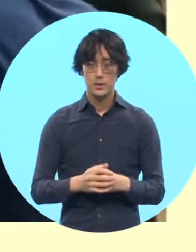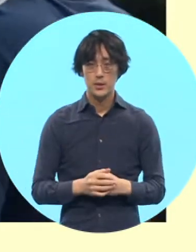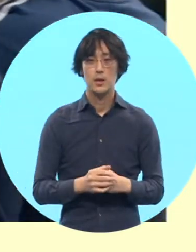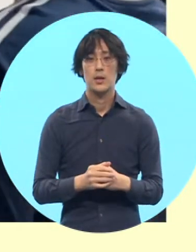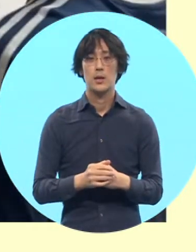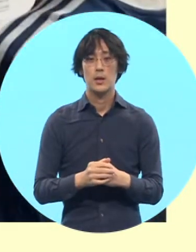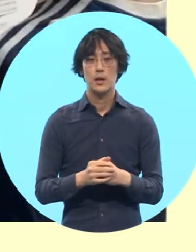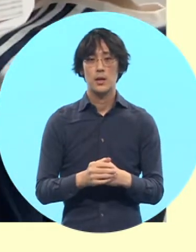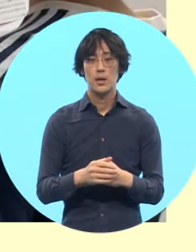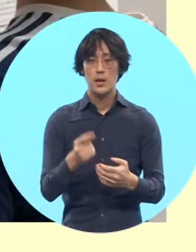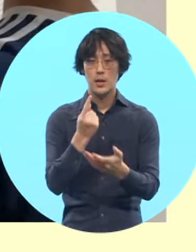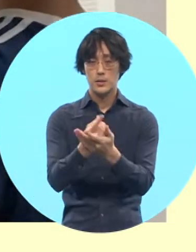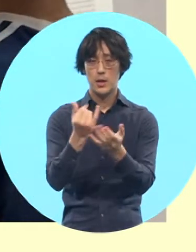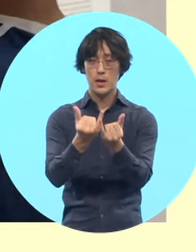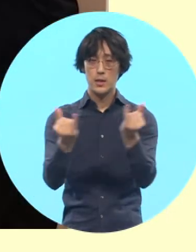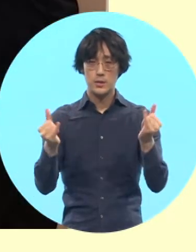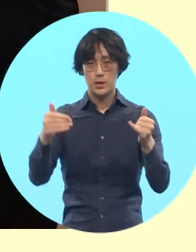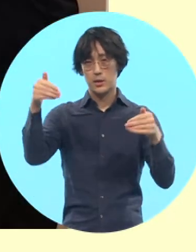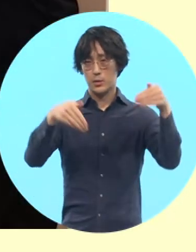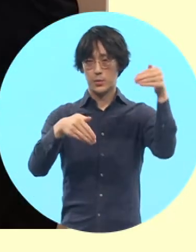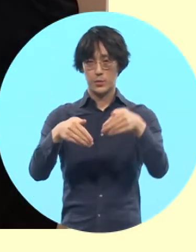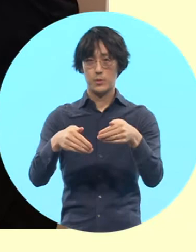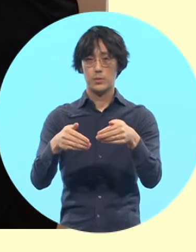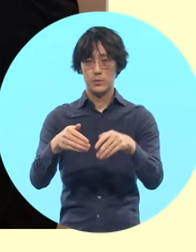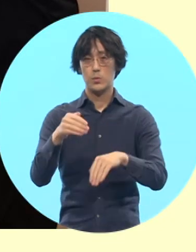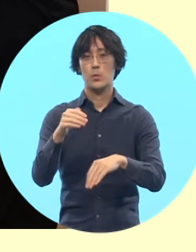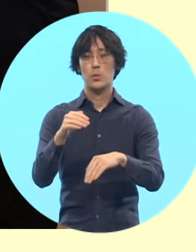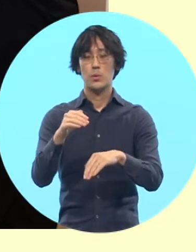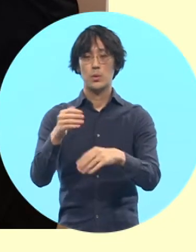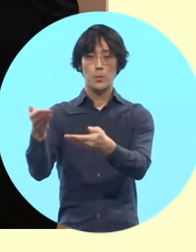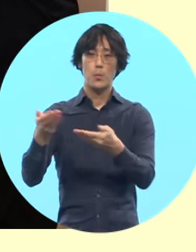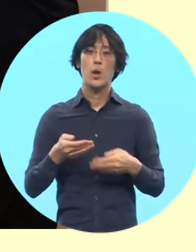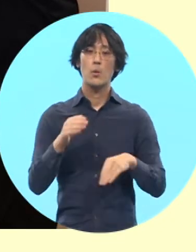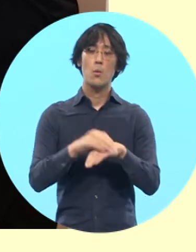票していただいて受賞者を決定するというコンテストです。